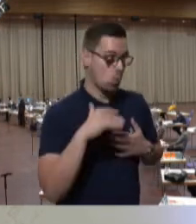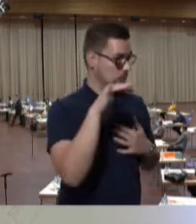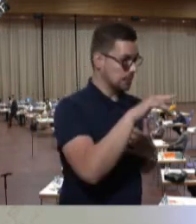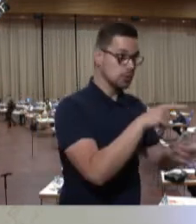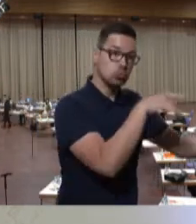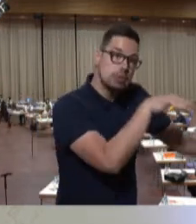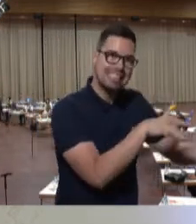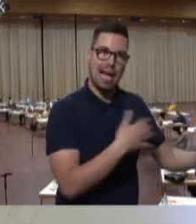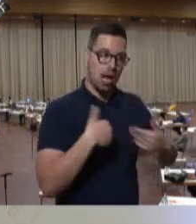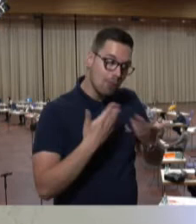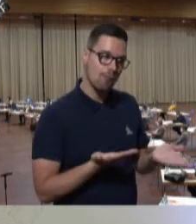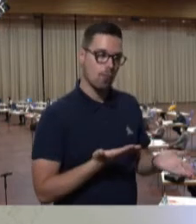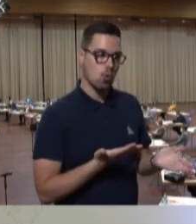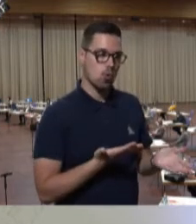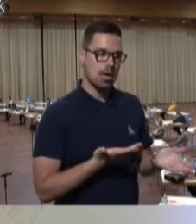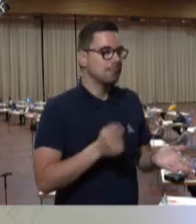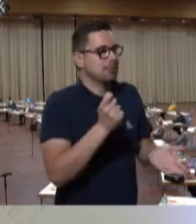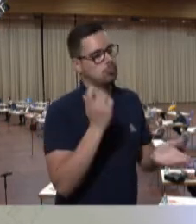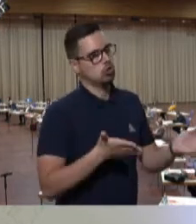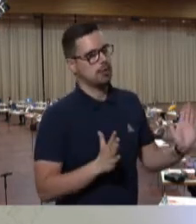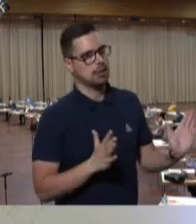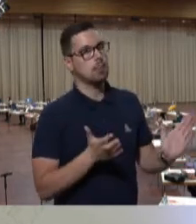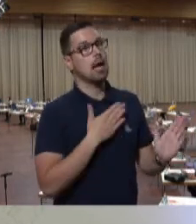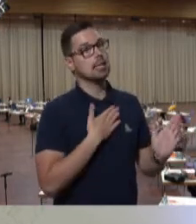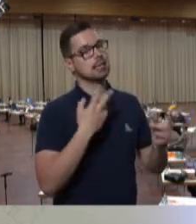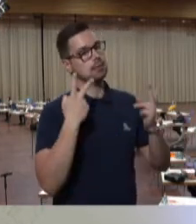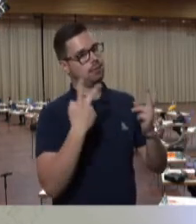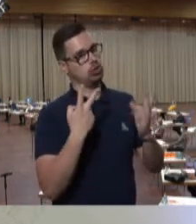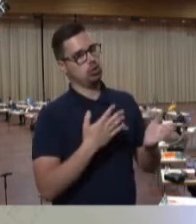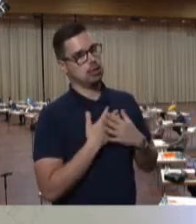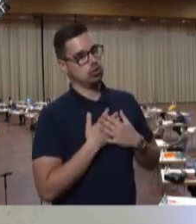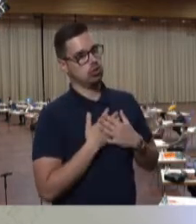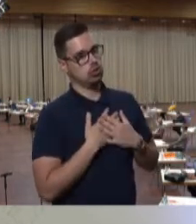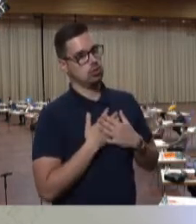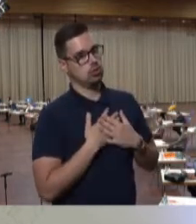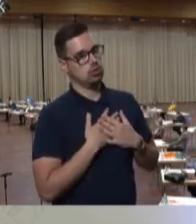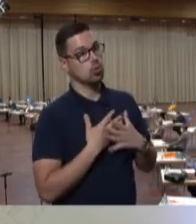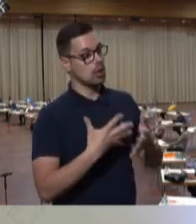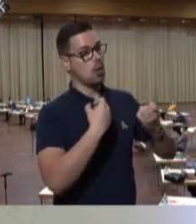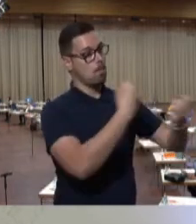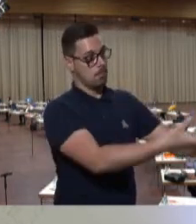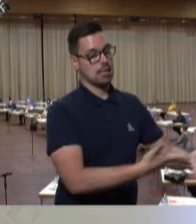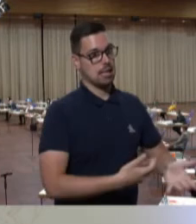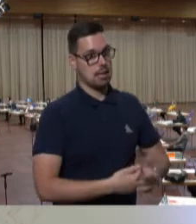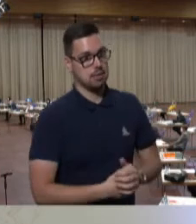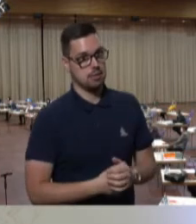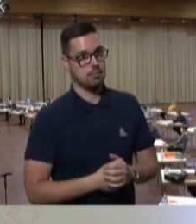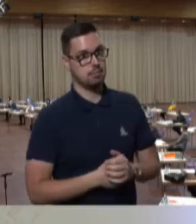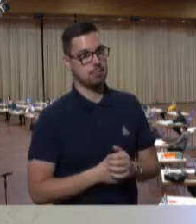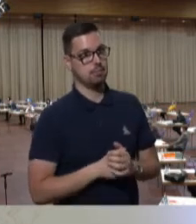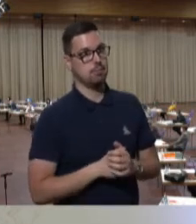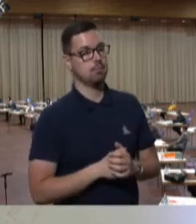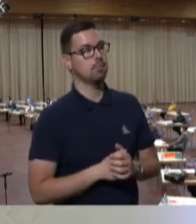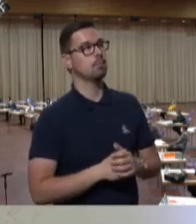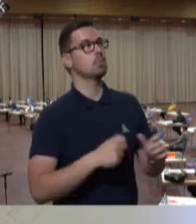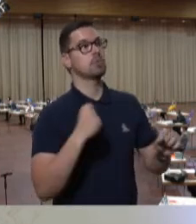und da sein und er wolle sich nicht beklagen, aber eins sei ihm wichtig und was ich bitte mitnehmen soll und auch hierher mitnehmen soll.